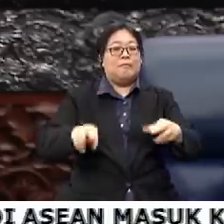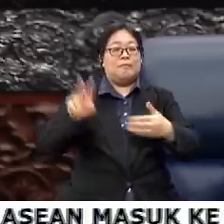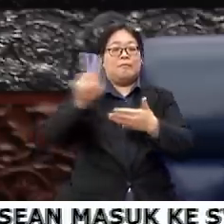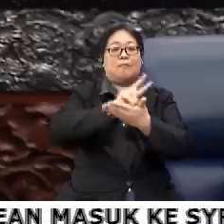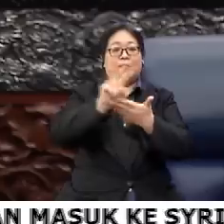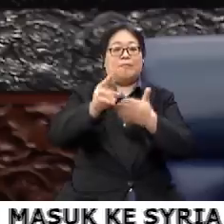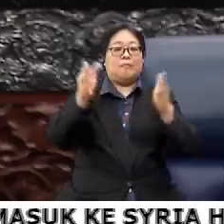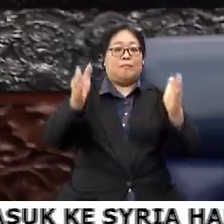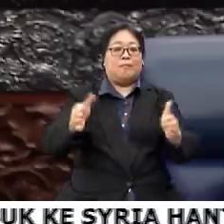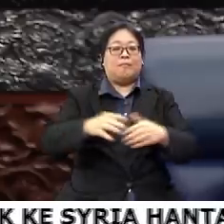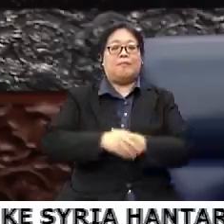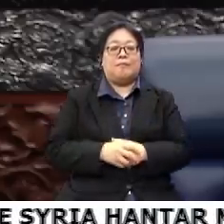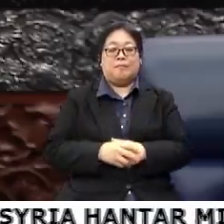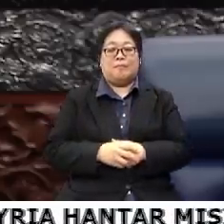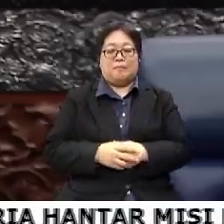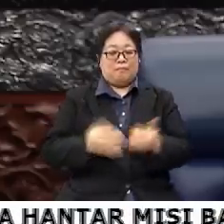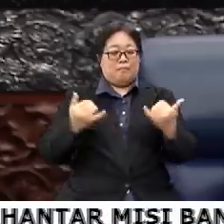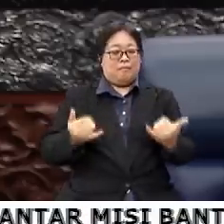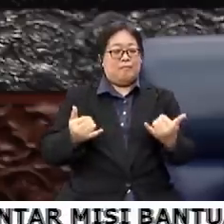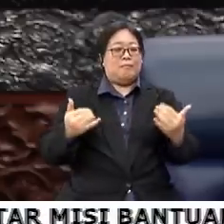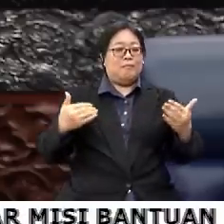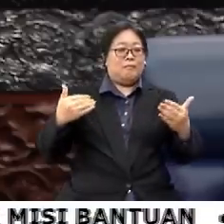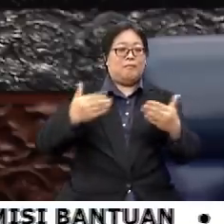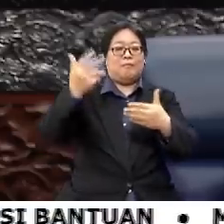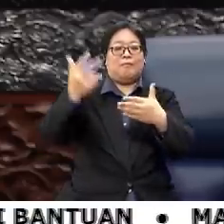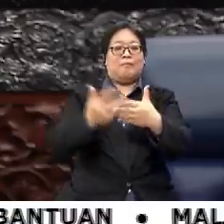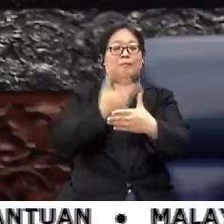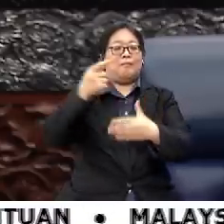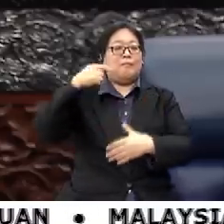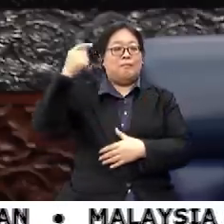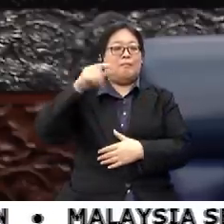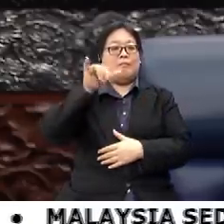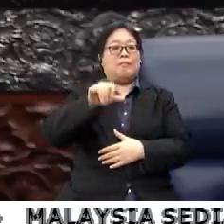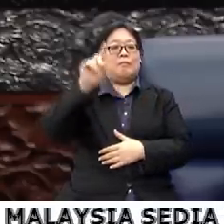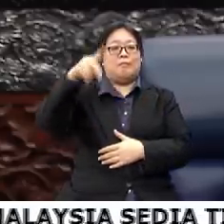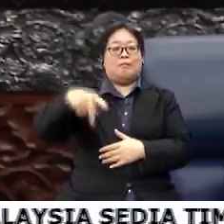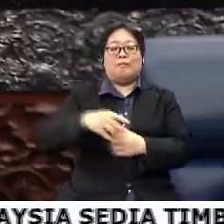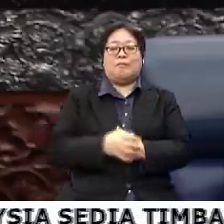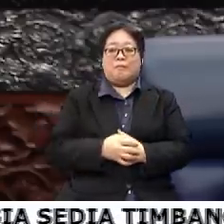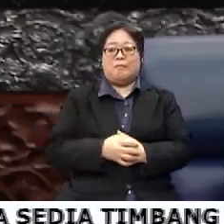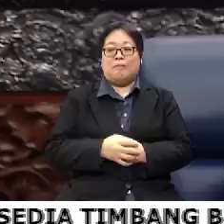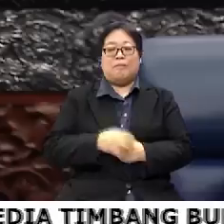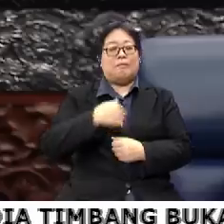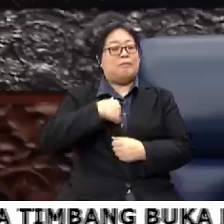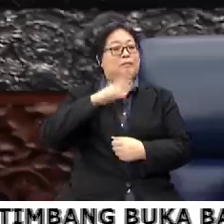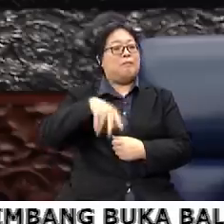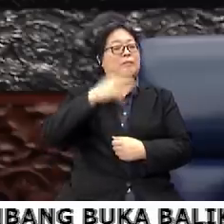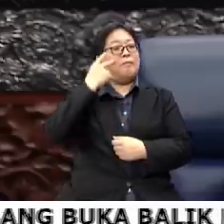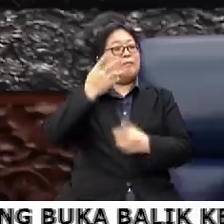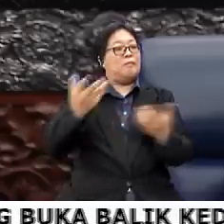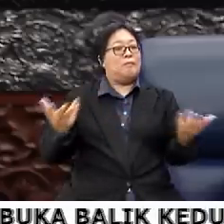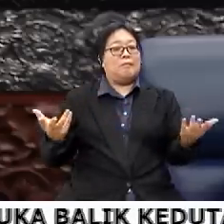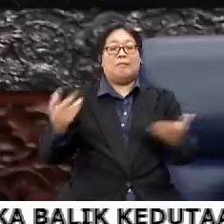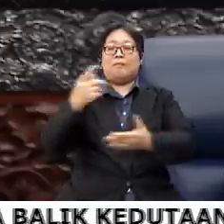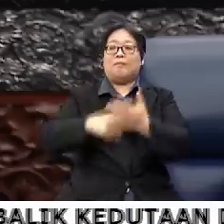2 minggu. Sekarang ini dah menjangkau hampir 3 bulan, Tuan Ibu Tua. Saya masih belum nampak